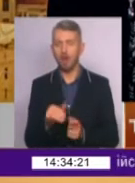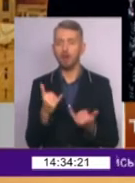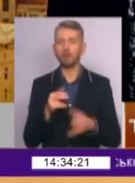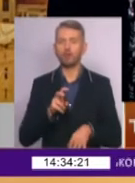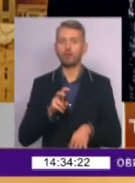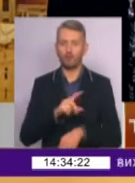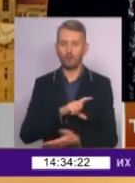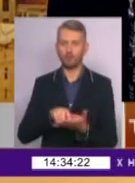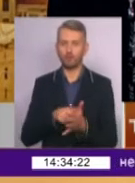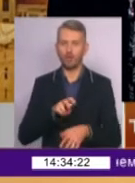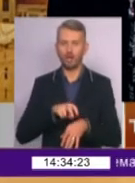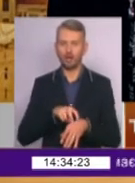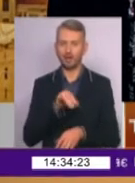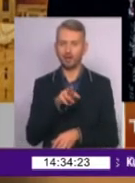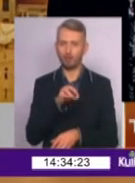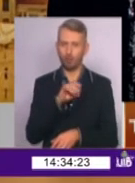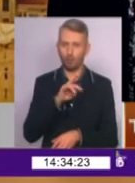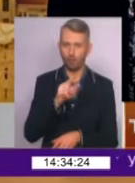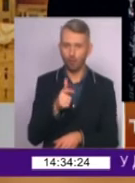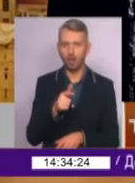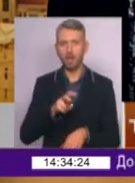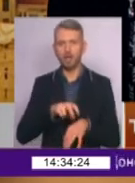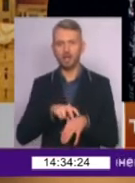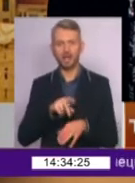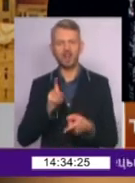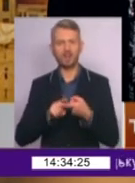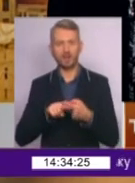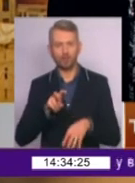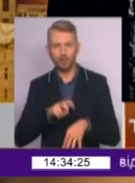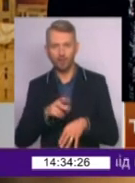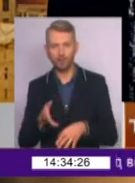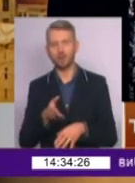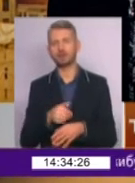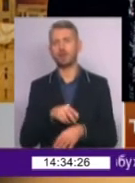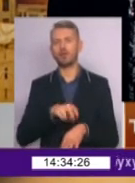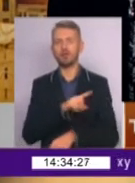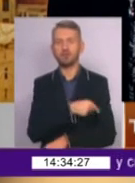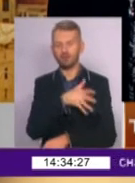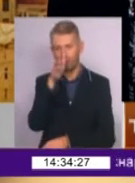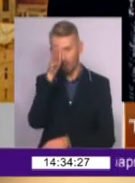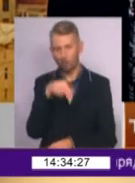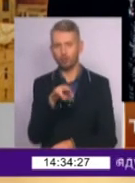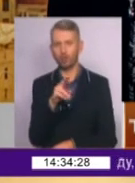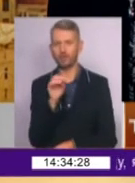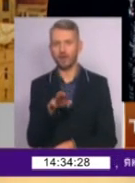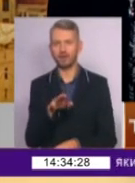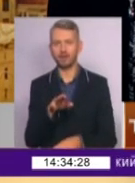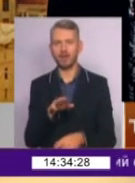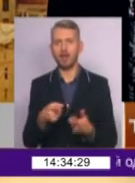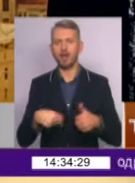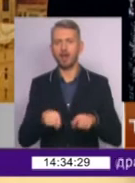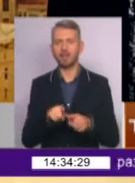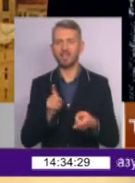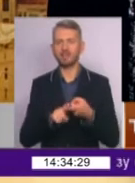лікар-імунолог, лікар-інфекціоніст, доктор медичних наук, доцент кафедри інфекційних хвороб у дітей